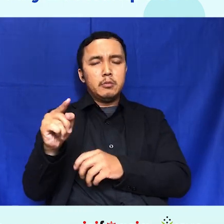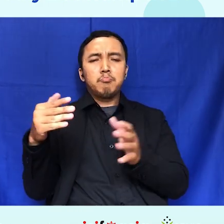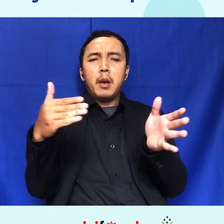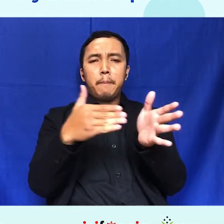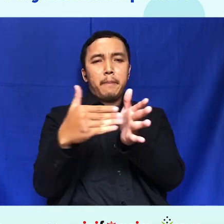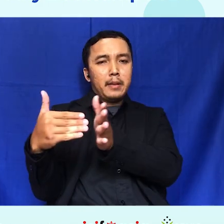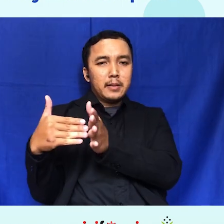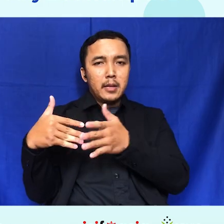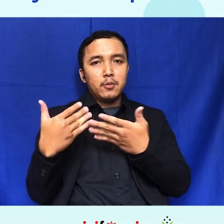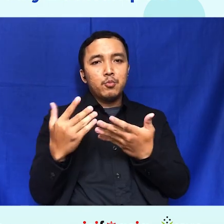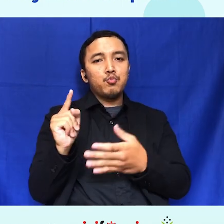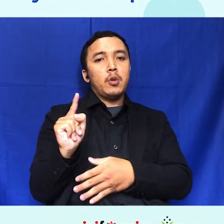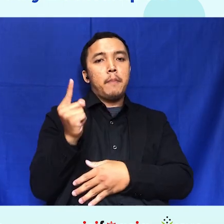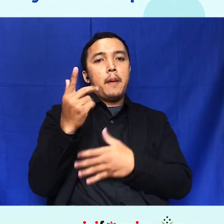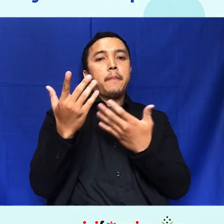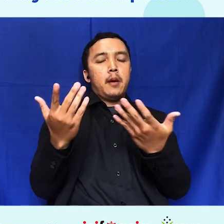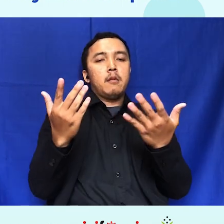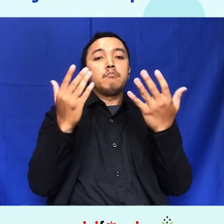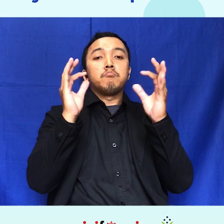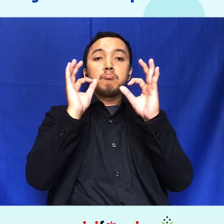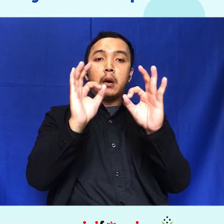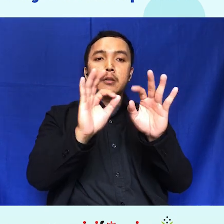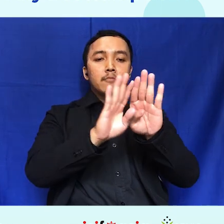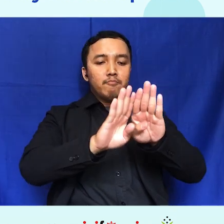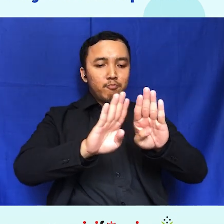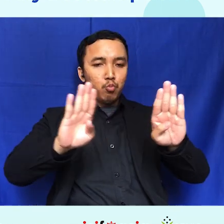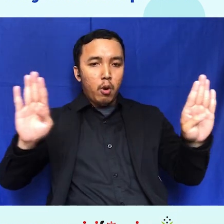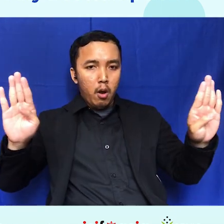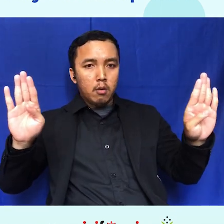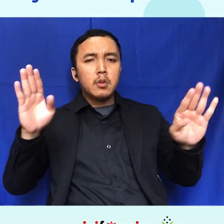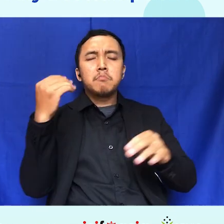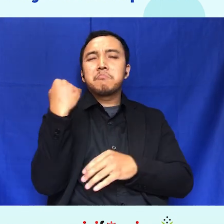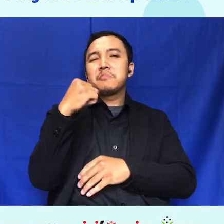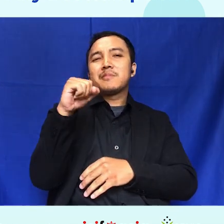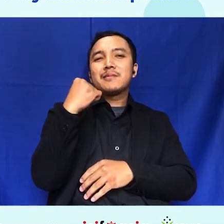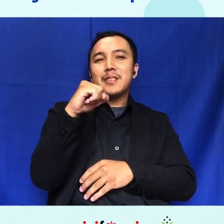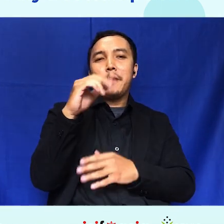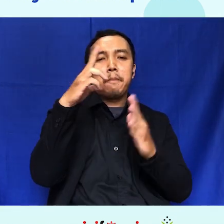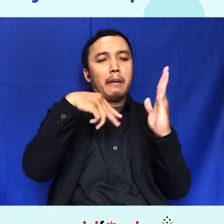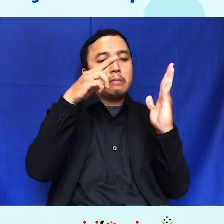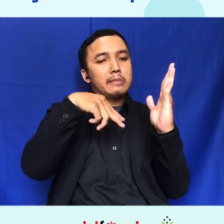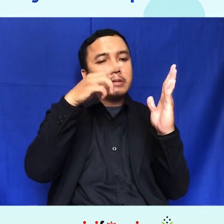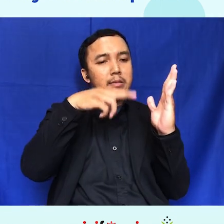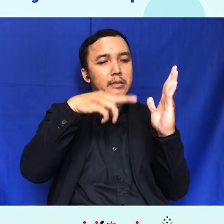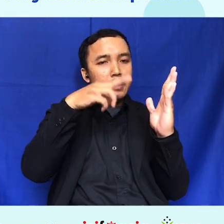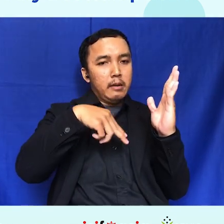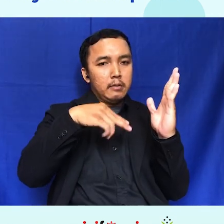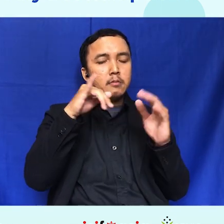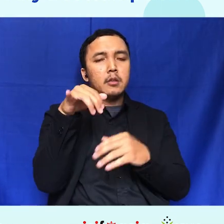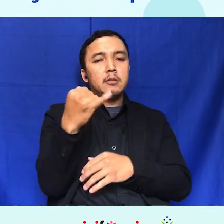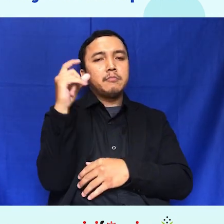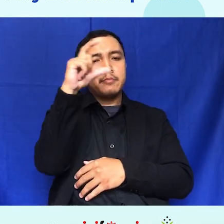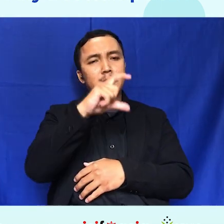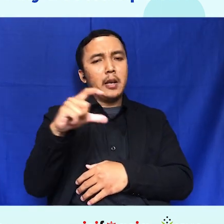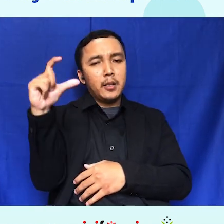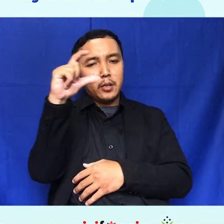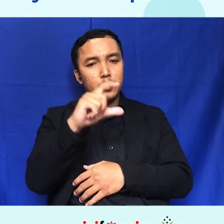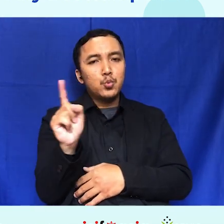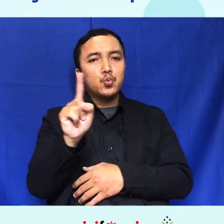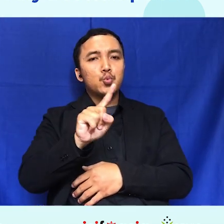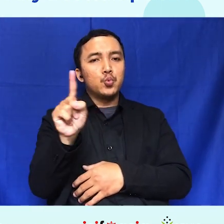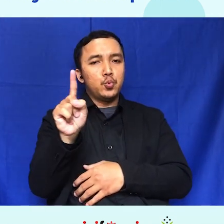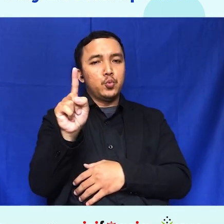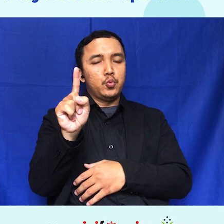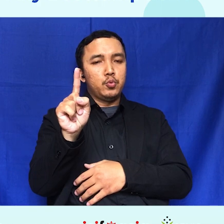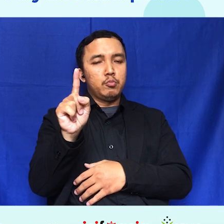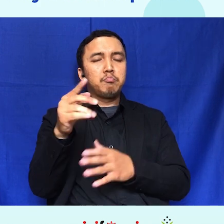adalah ketika kuis terbuka, soal tidak langsung terbaca oleh screen reader. User harus mencari-cari dulu nih, soalnya ada di